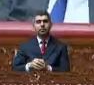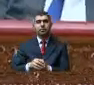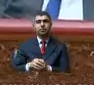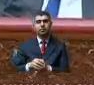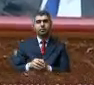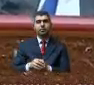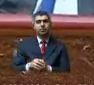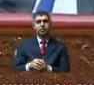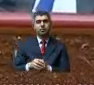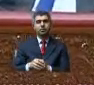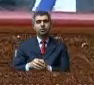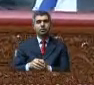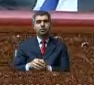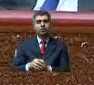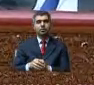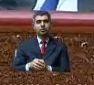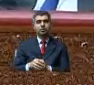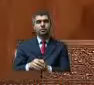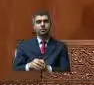ها